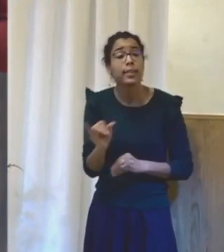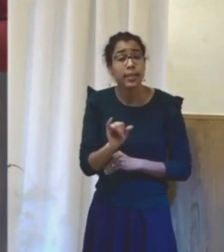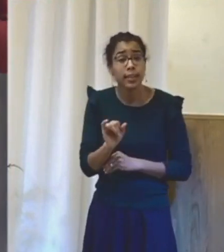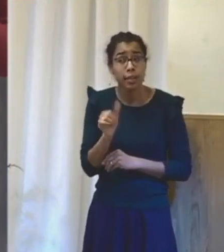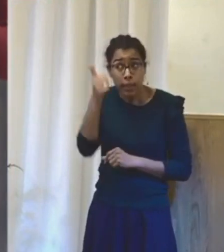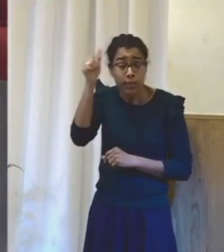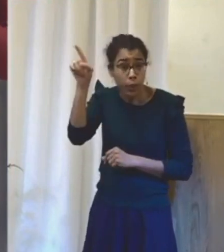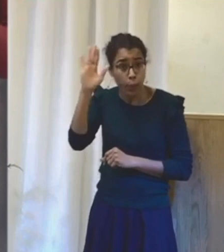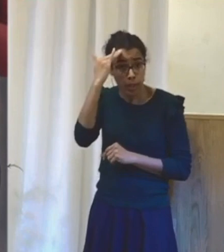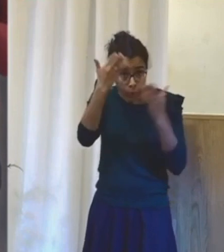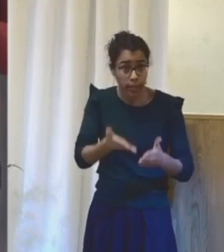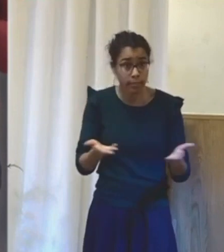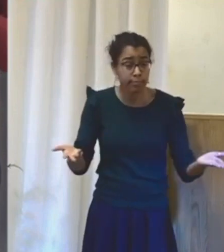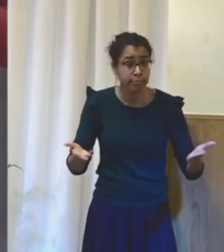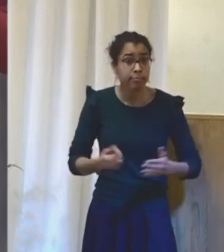Hein?